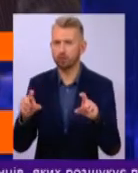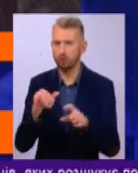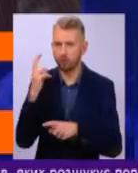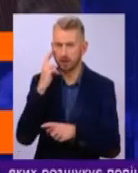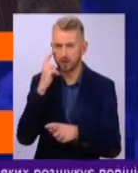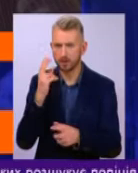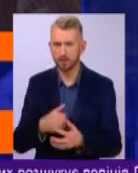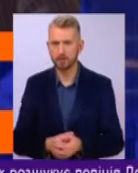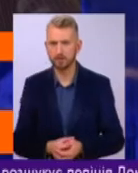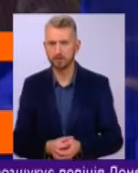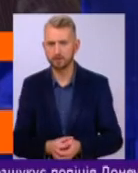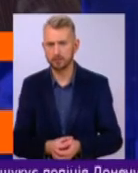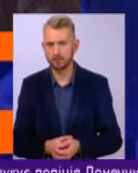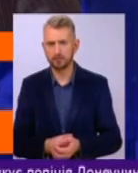Києві?